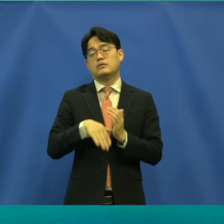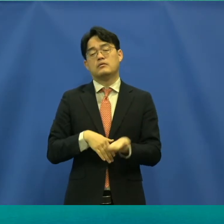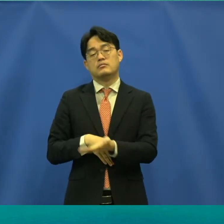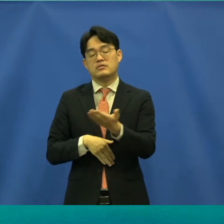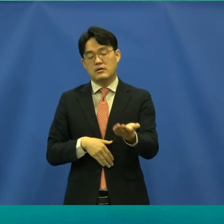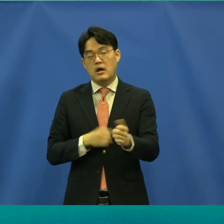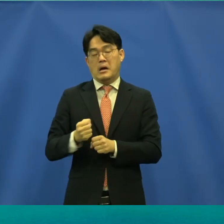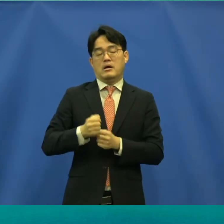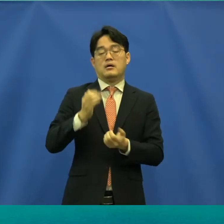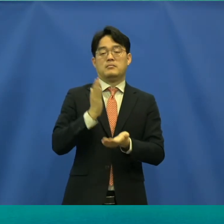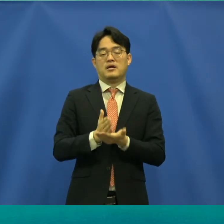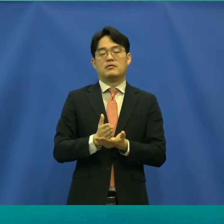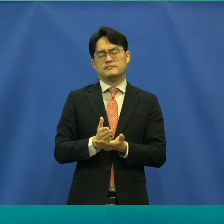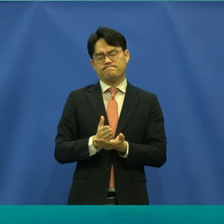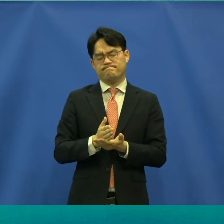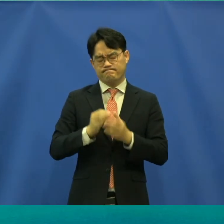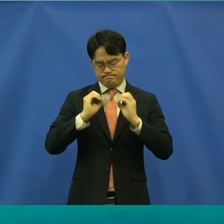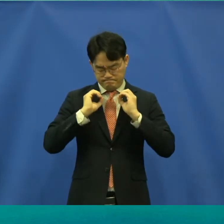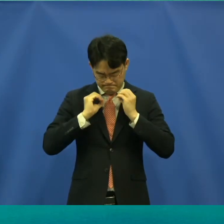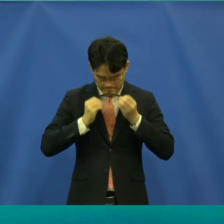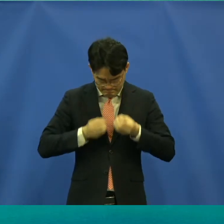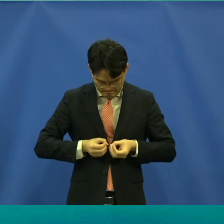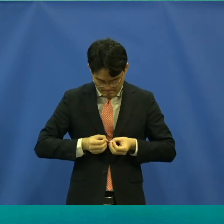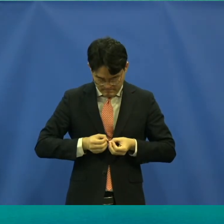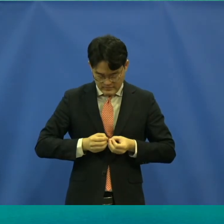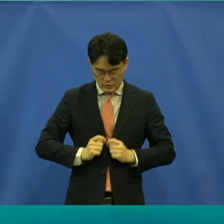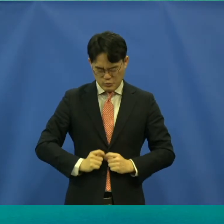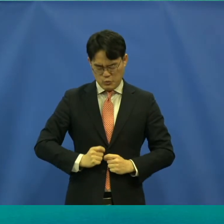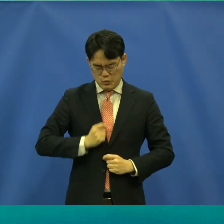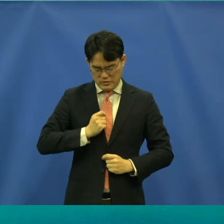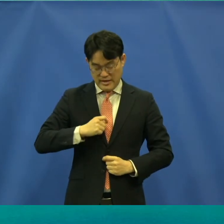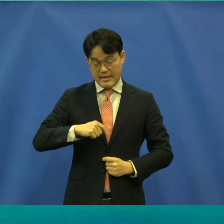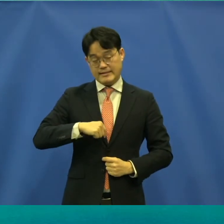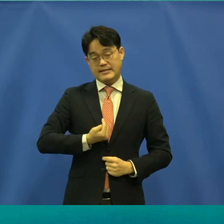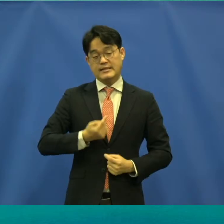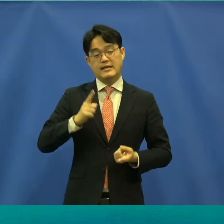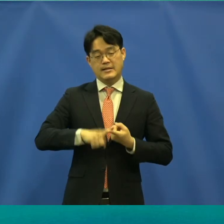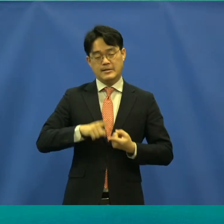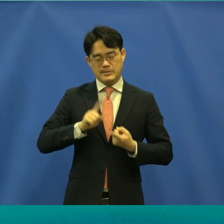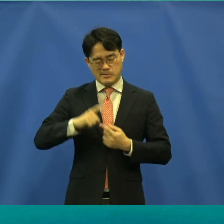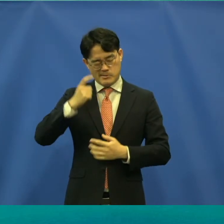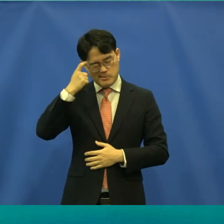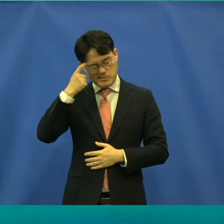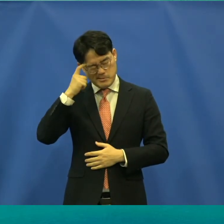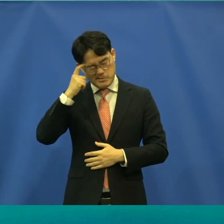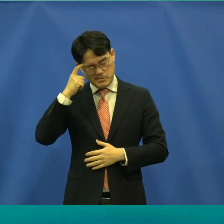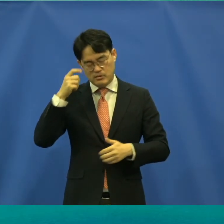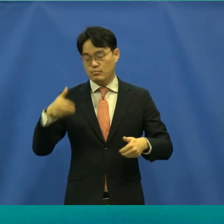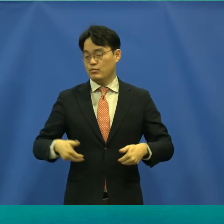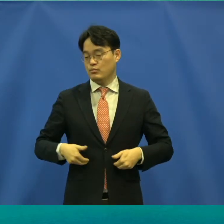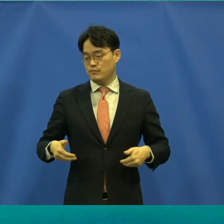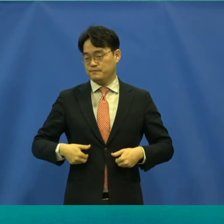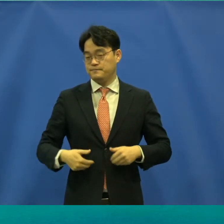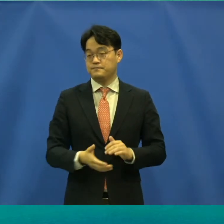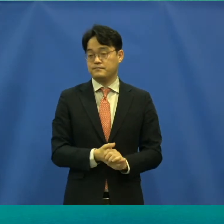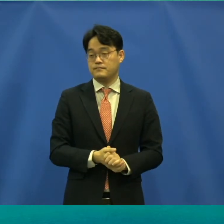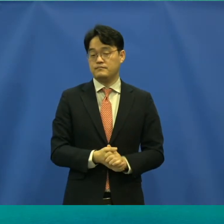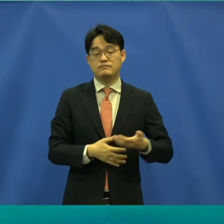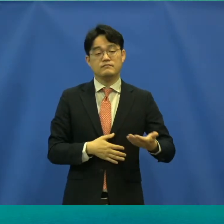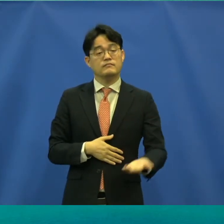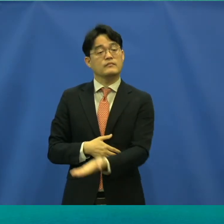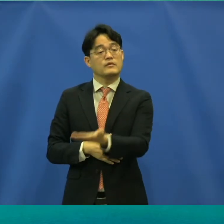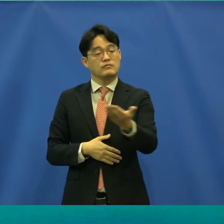여러분, 우리는 우리 자신을 객관화하는데 굉장히 미숙합니다. 내가 나를 모릅니다.